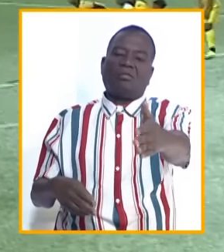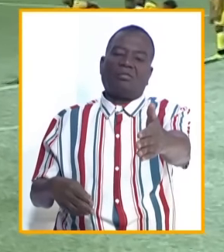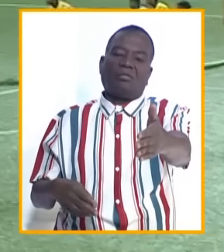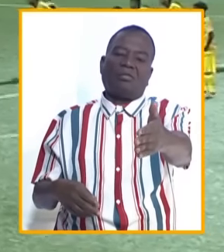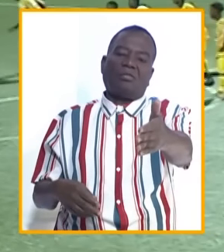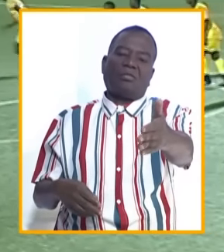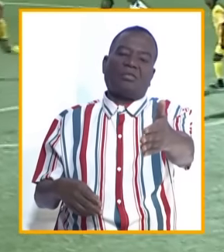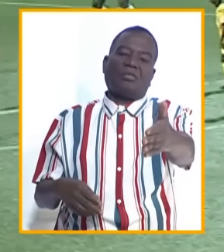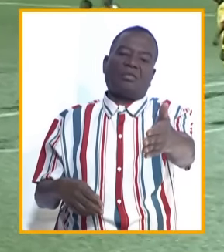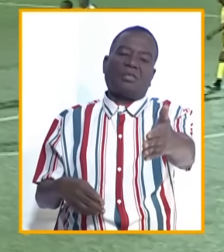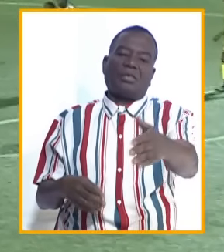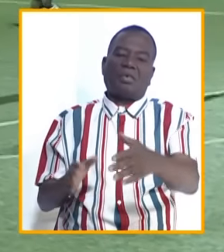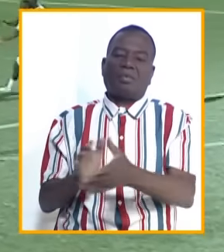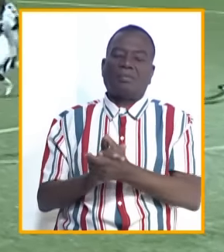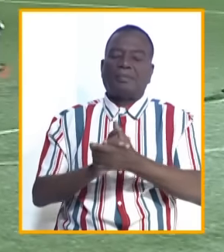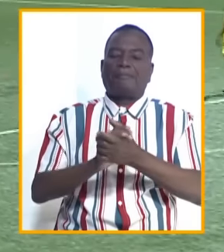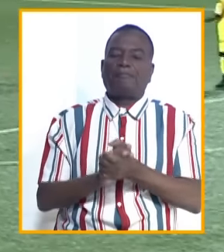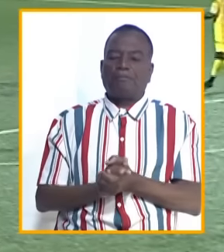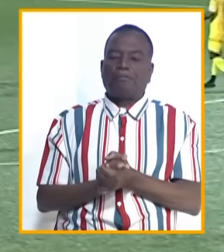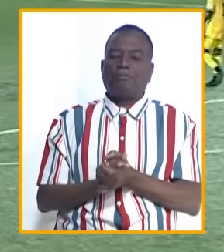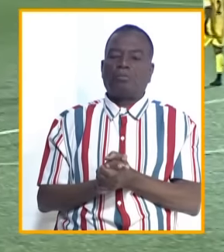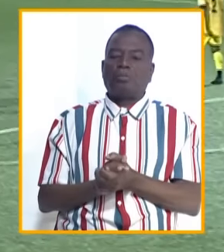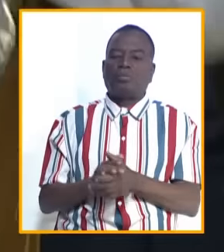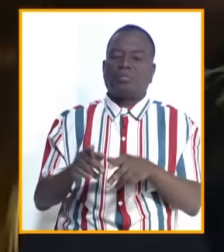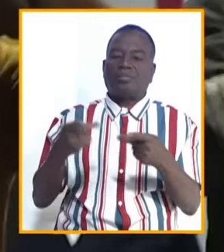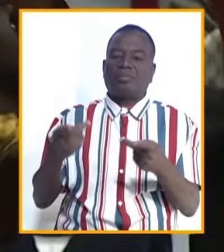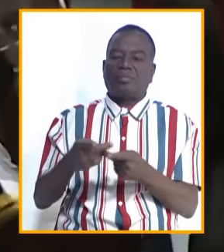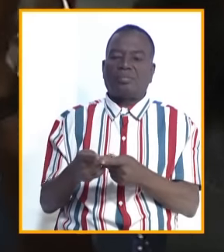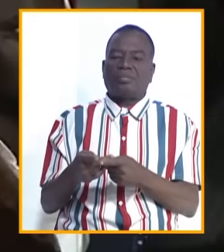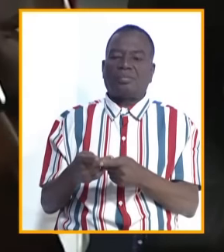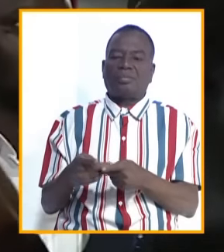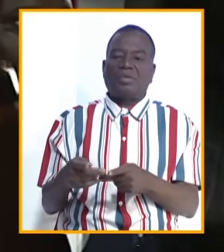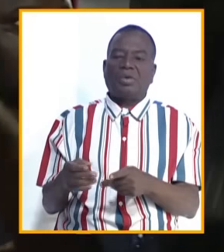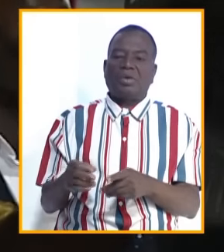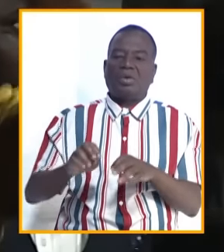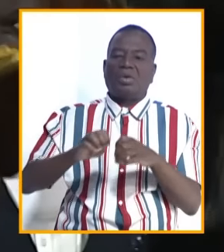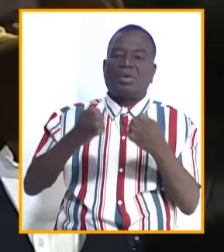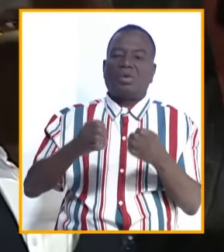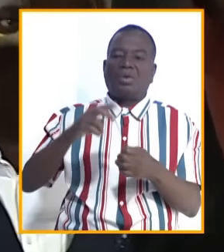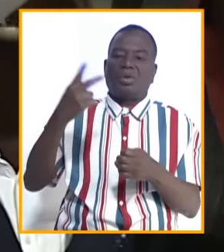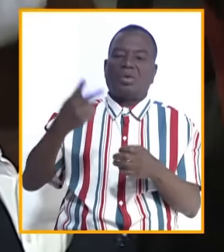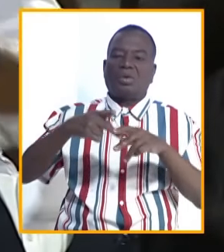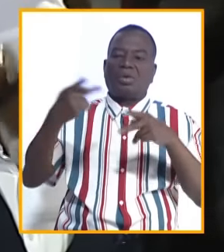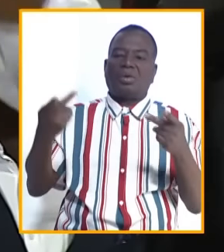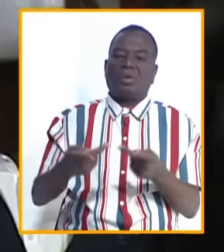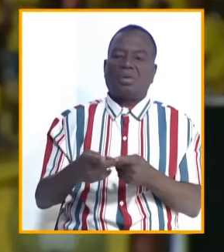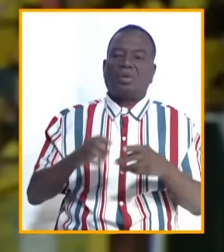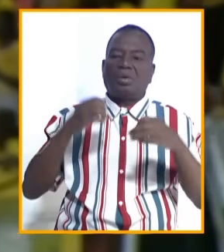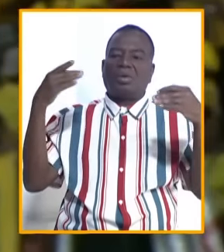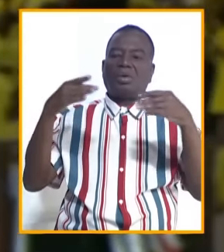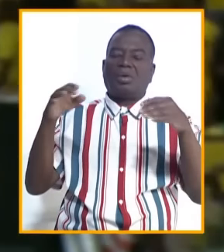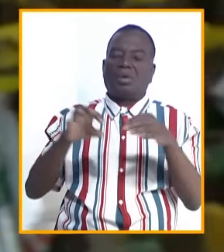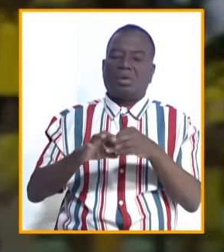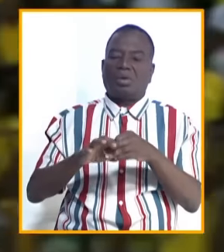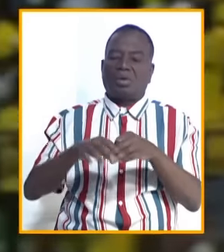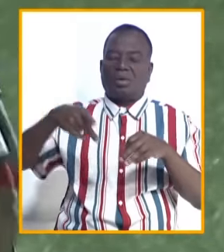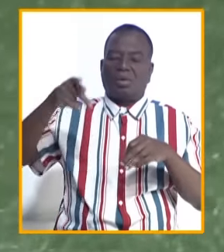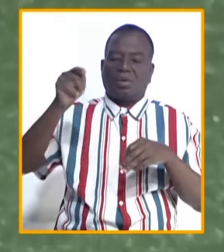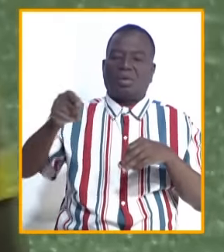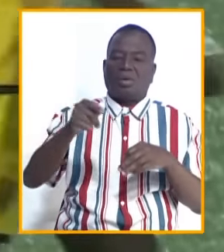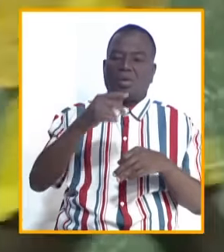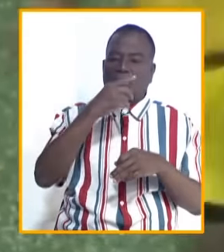porteur de la SEC dans la surface. Kouadio Fulgence se lance et prend à contre-pied Chalayaï Foli. La FAD